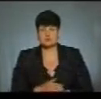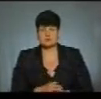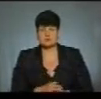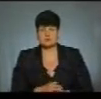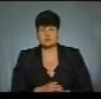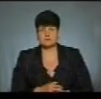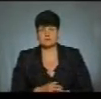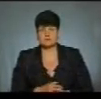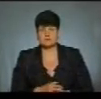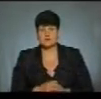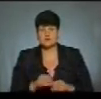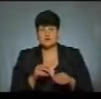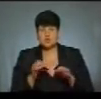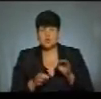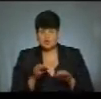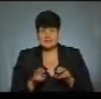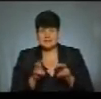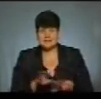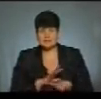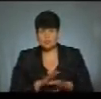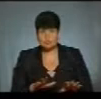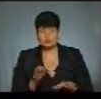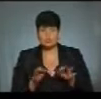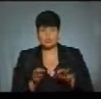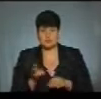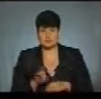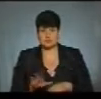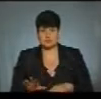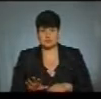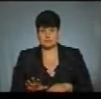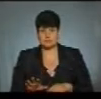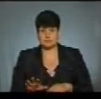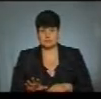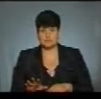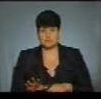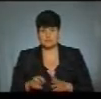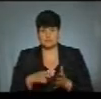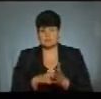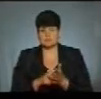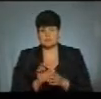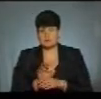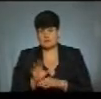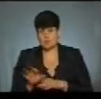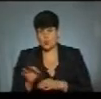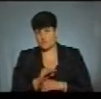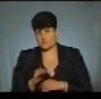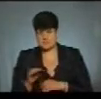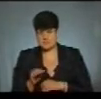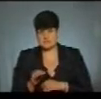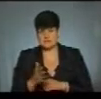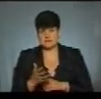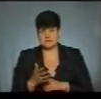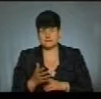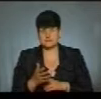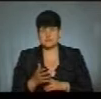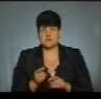сьогодні. Судове засідання відбулося через те, що не з'явився прокурор. Лист був направлений офіційно в суд міськрайонний для відкладення справ. В зв'язку з